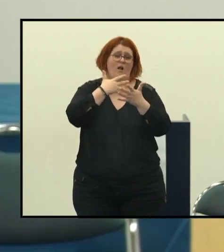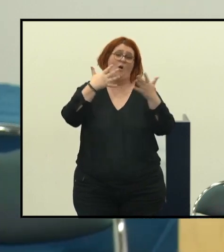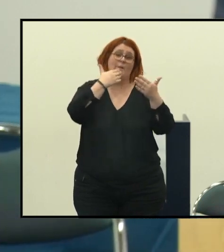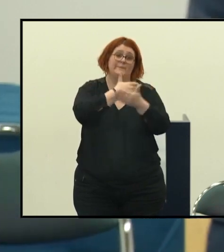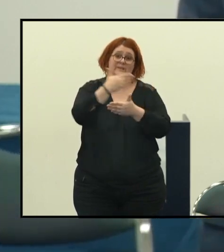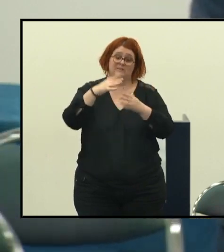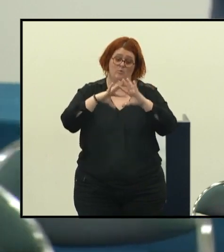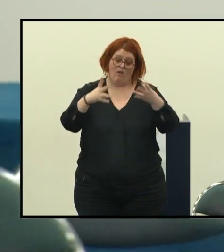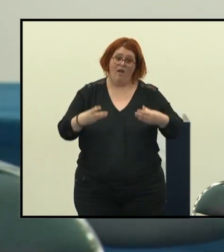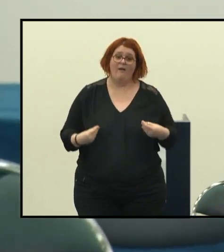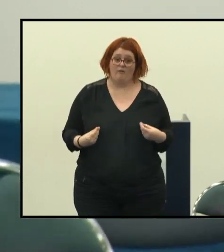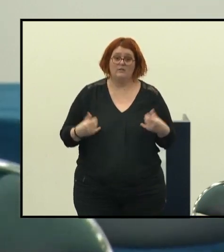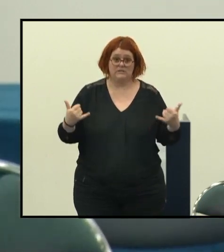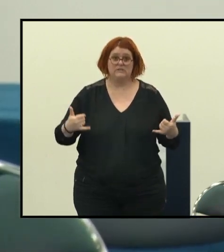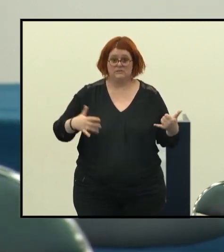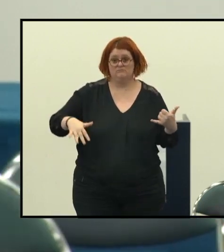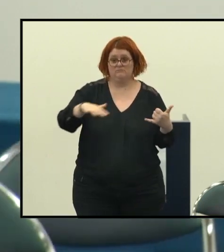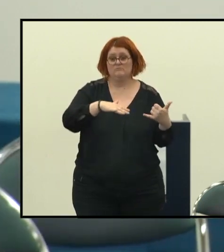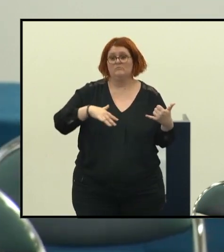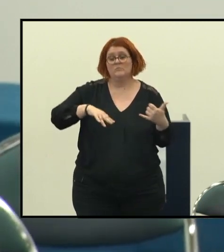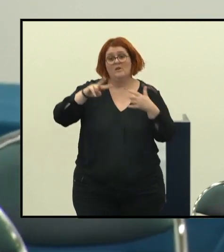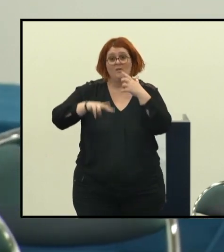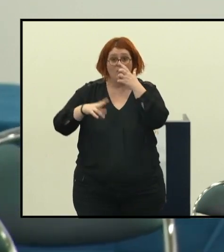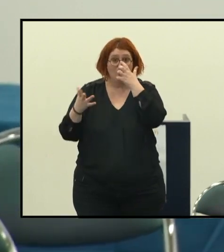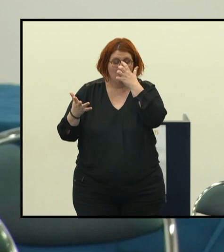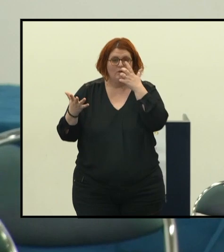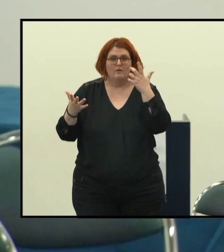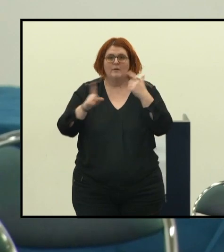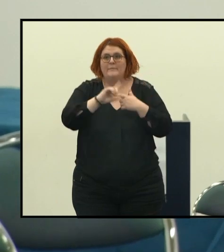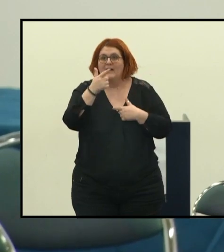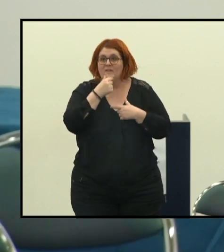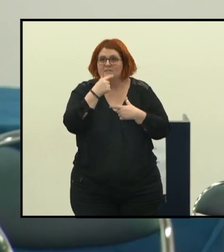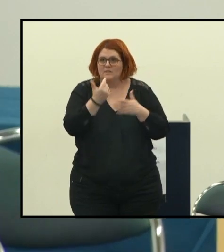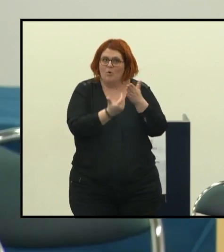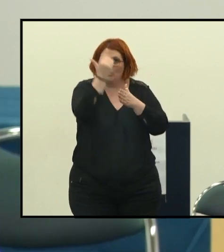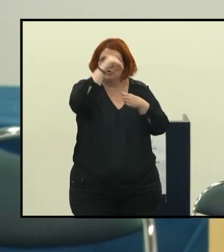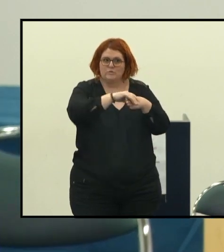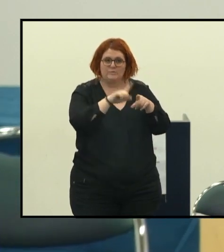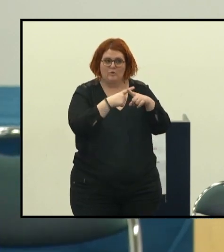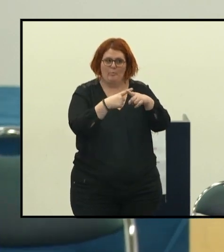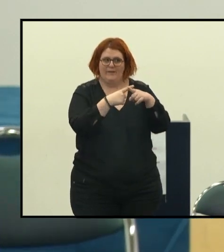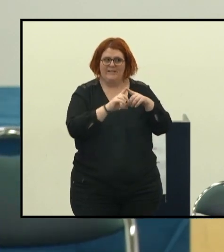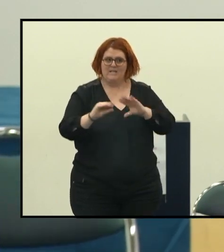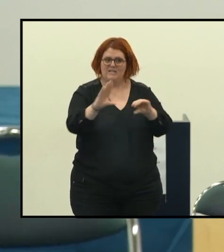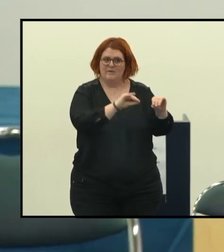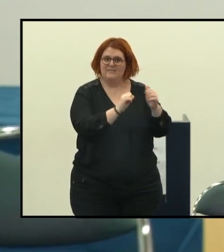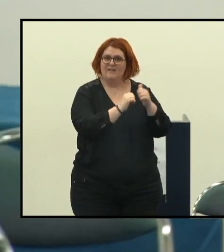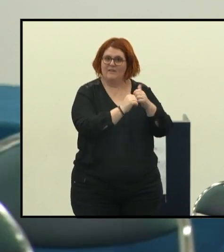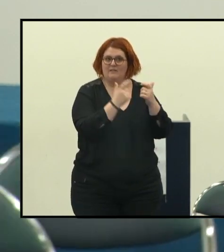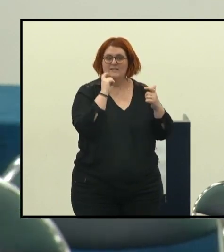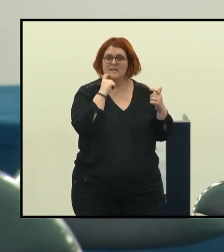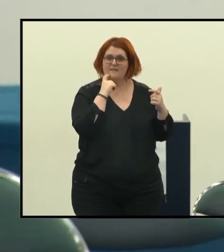leur accueil, parce que vraiment, ils ont. Voilà. C'était pas évident aujourd'hui de partager des espaces avec des élèves qui avaient une